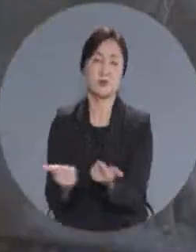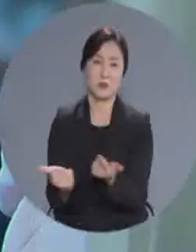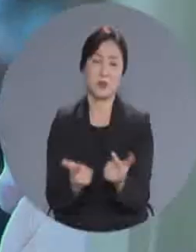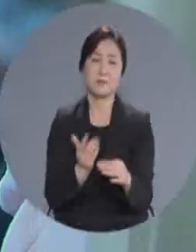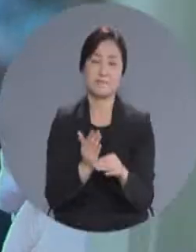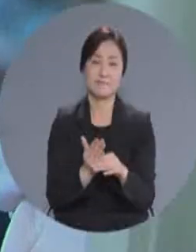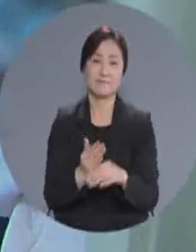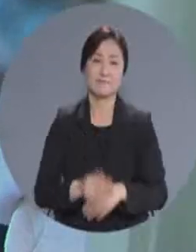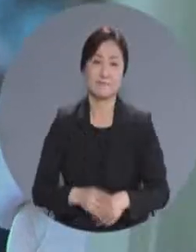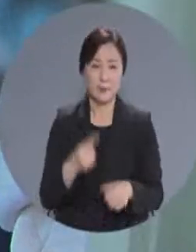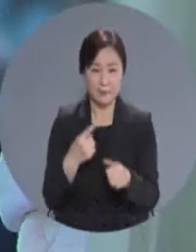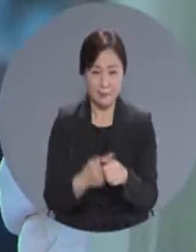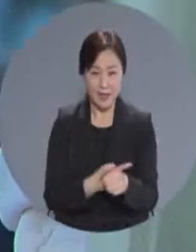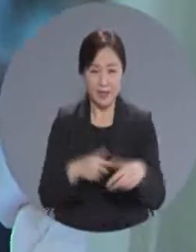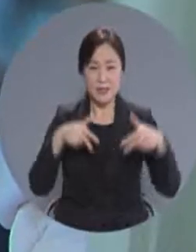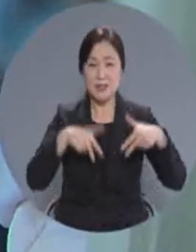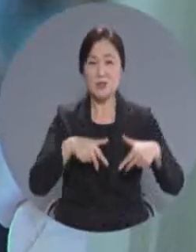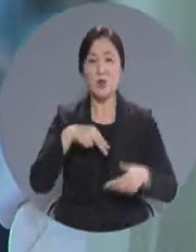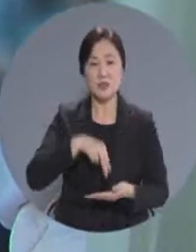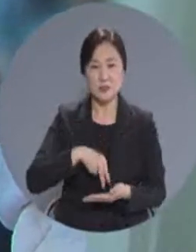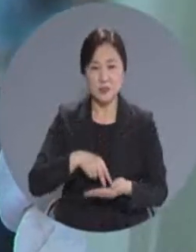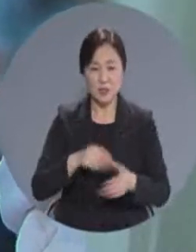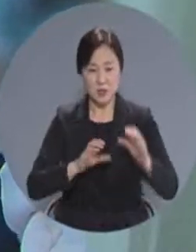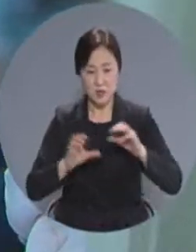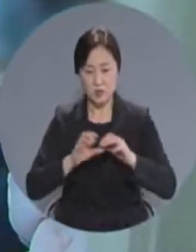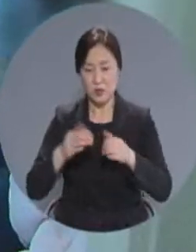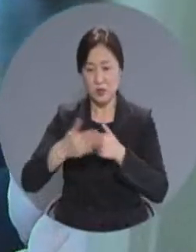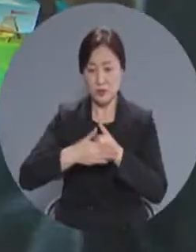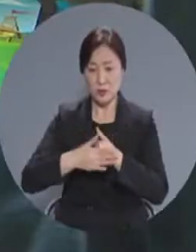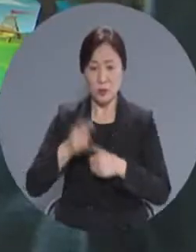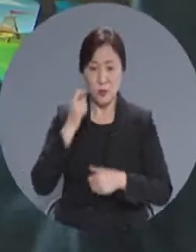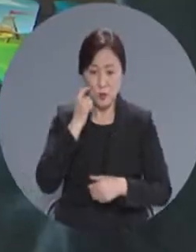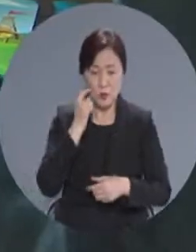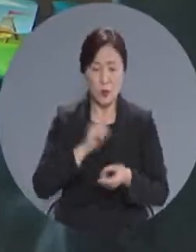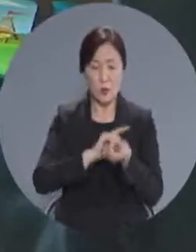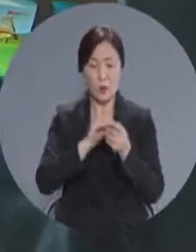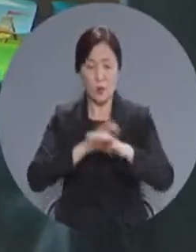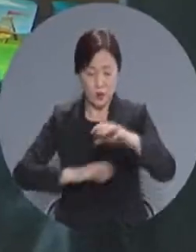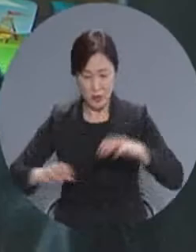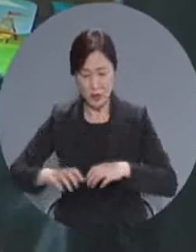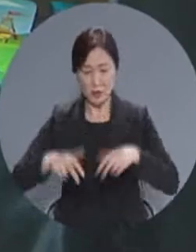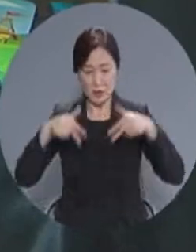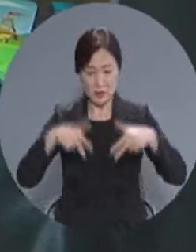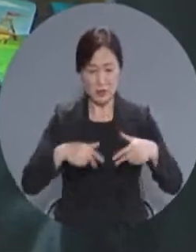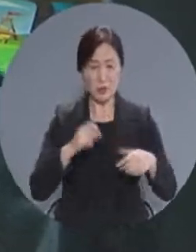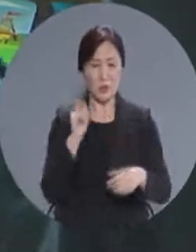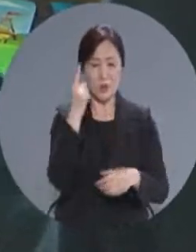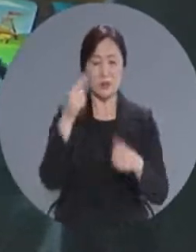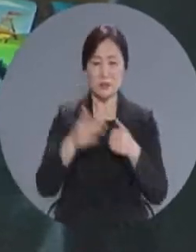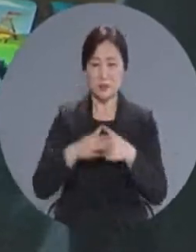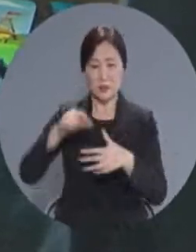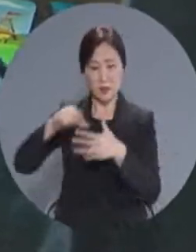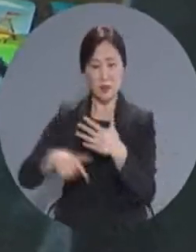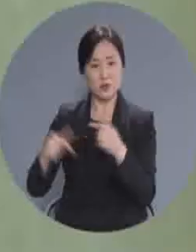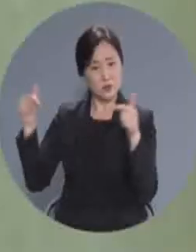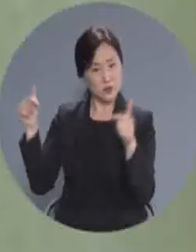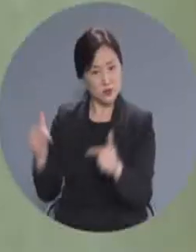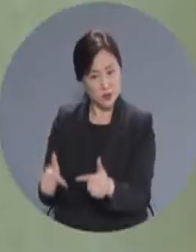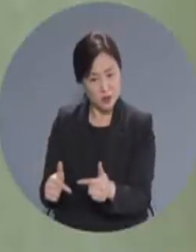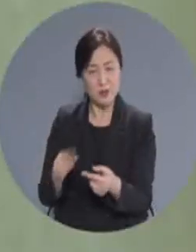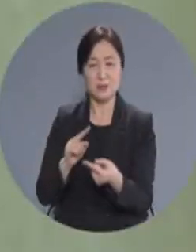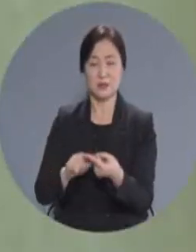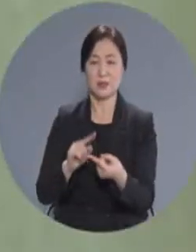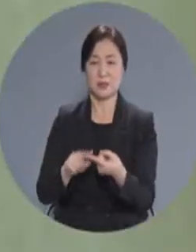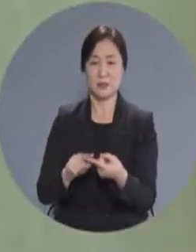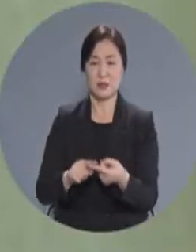옛 애정 사자들은 추가적으로 지원 해주지는 못할망정 인건비를 유로 프로그램 b 비율을 하향 조정한 것에